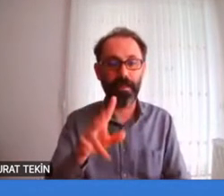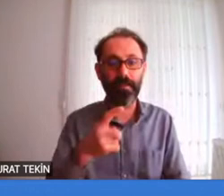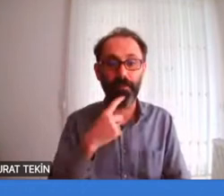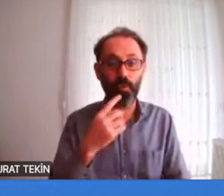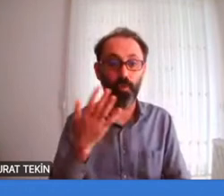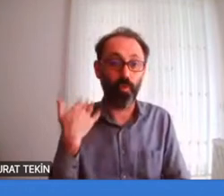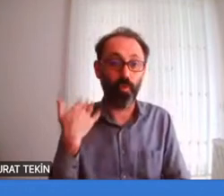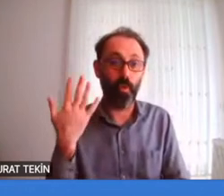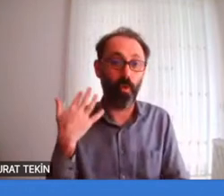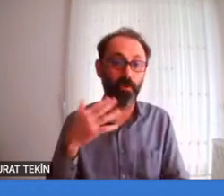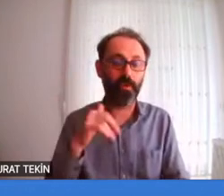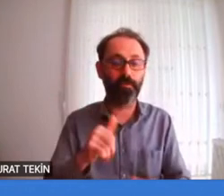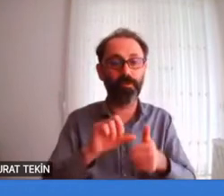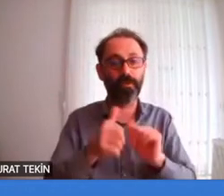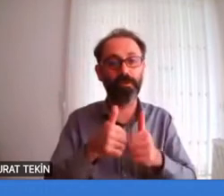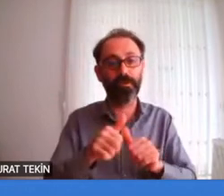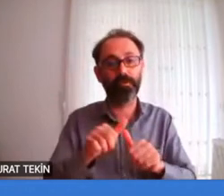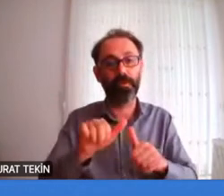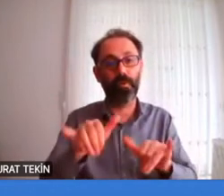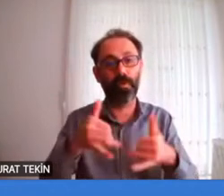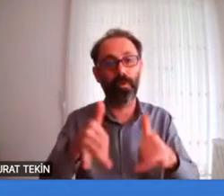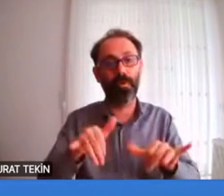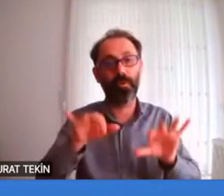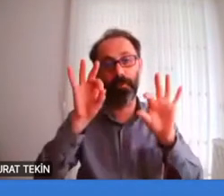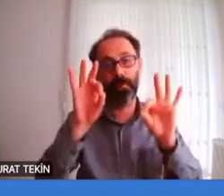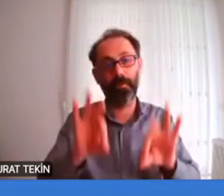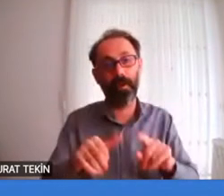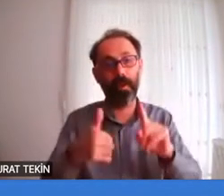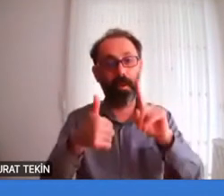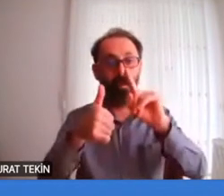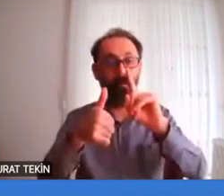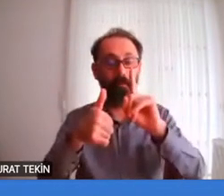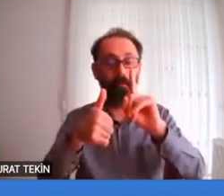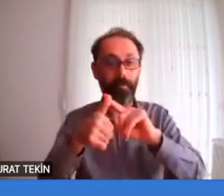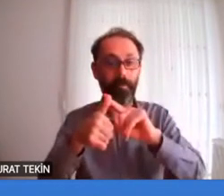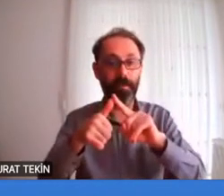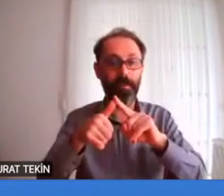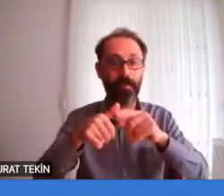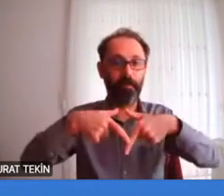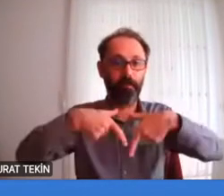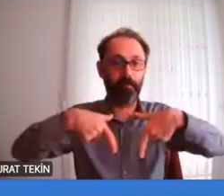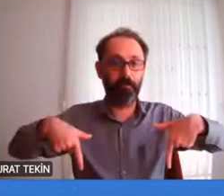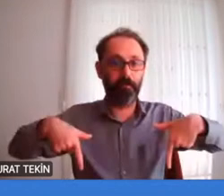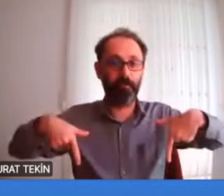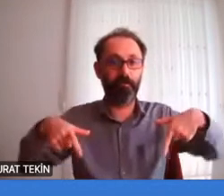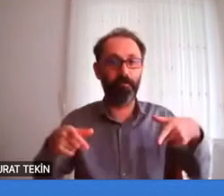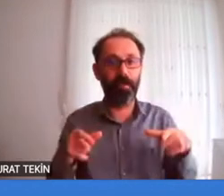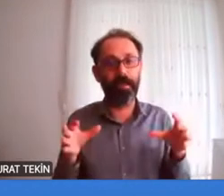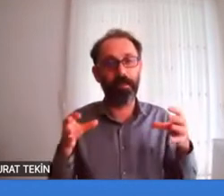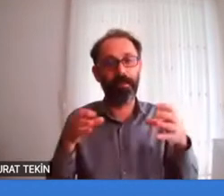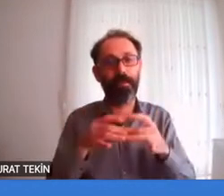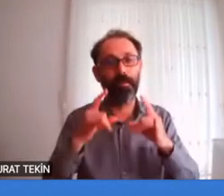2018'de ilk defa milli takımın kampına gelmiştim. O zaman Sevda ablayla tanışmıştım.